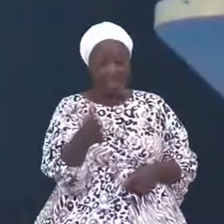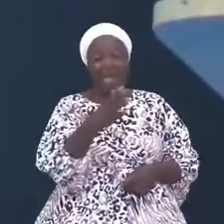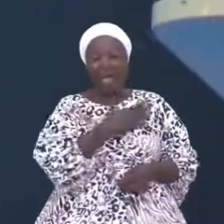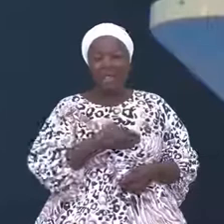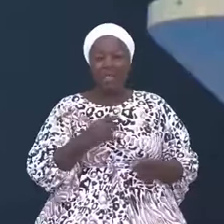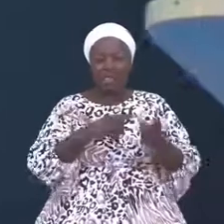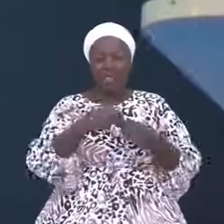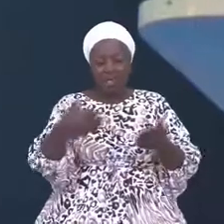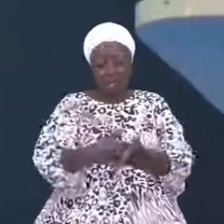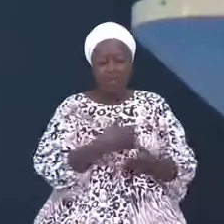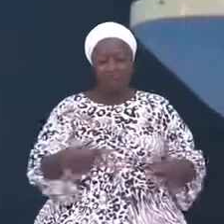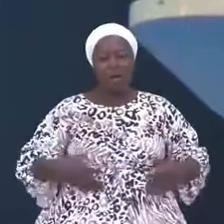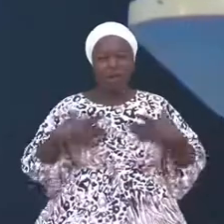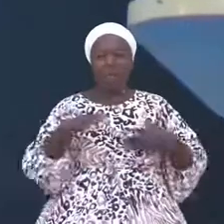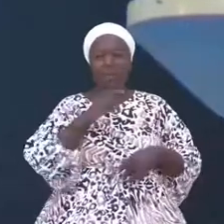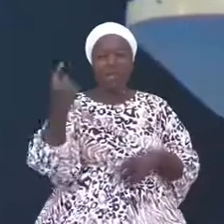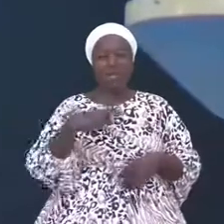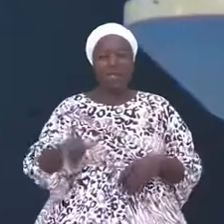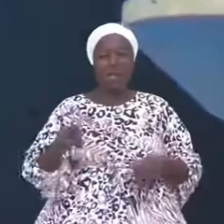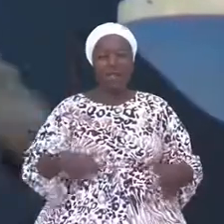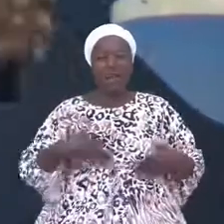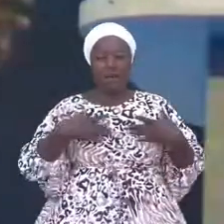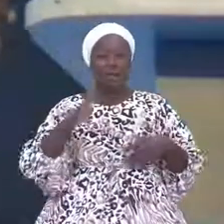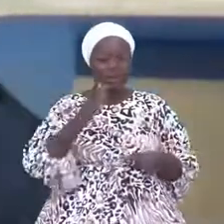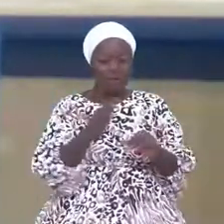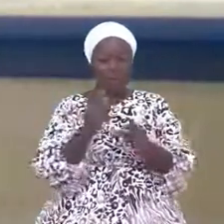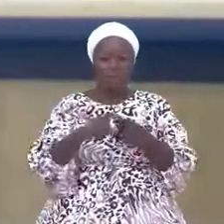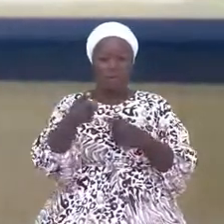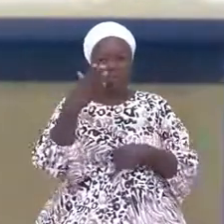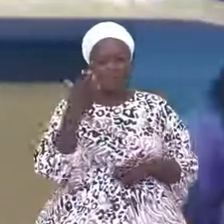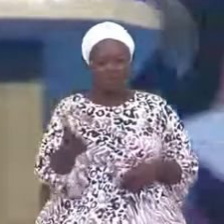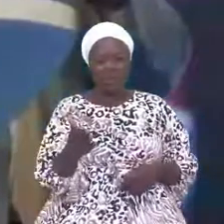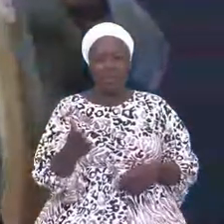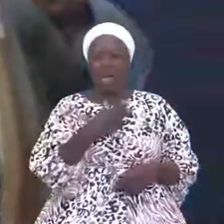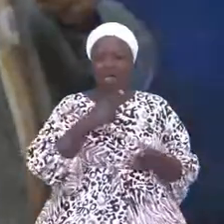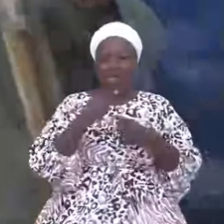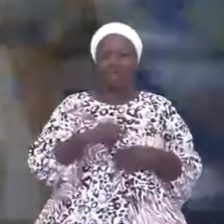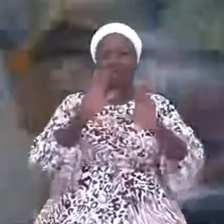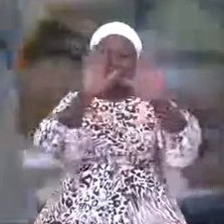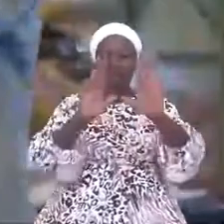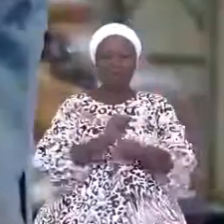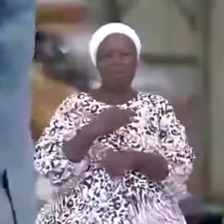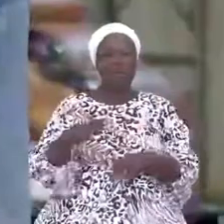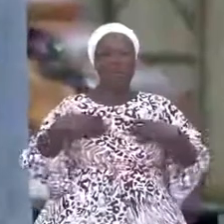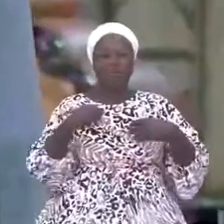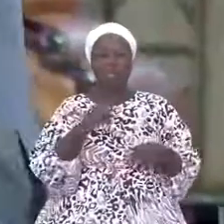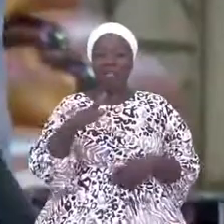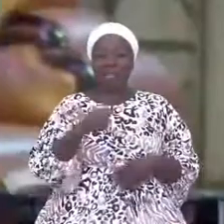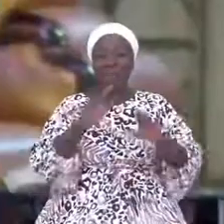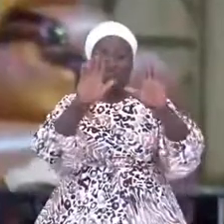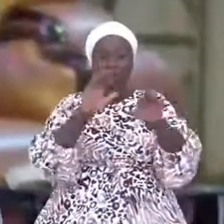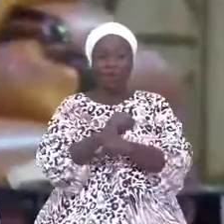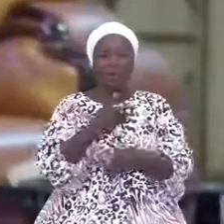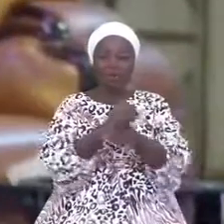va t'atteindre là-bas. Et la nouvelle vie, la vie éternelle, va t'atteindre là-bas.